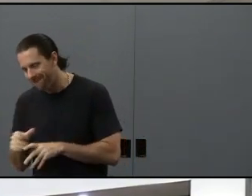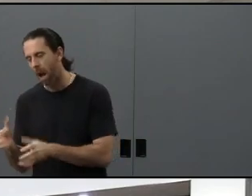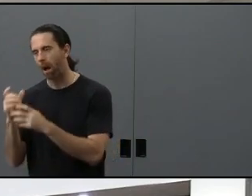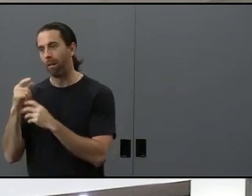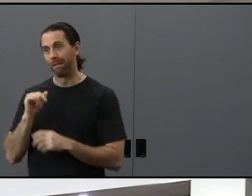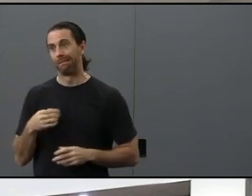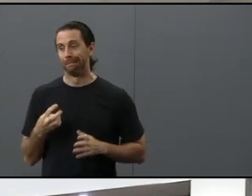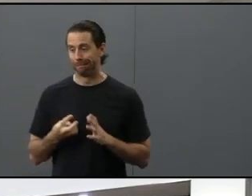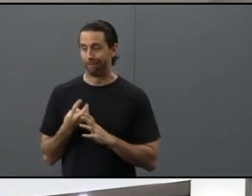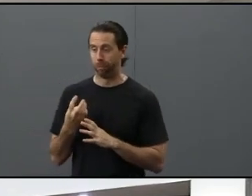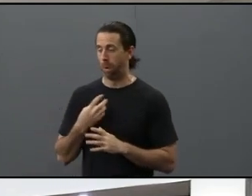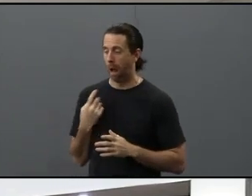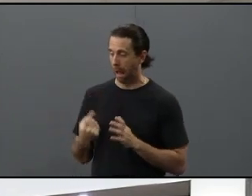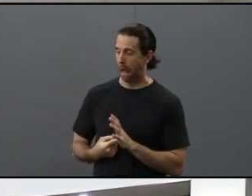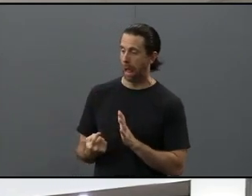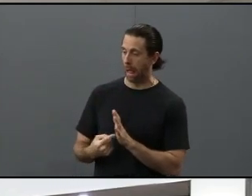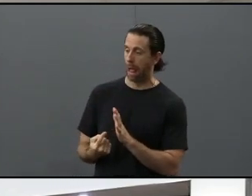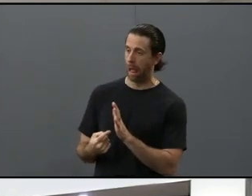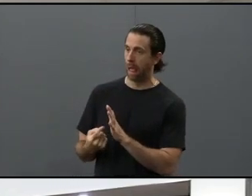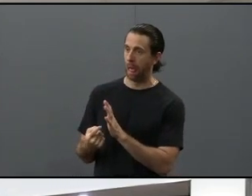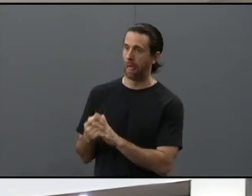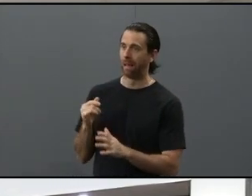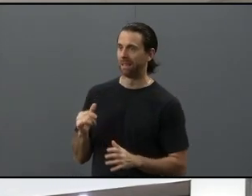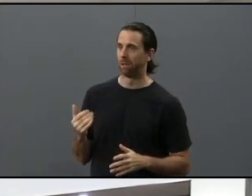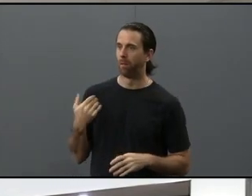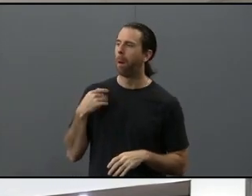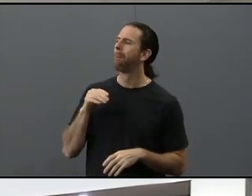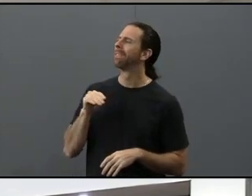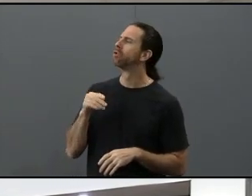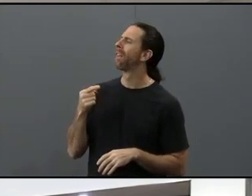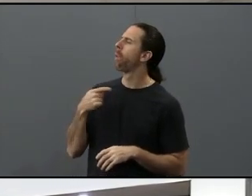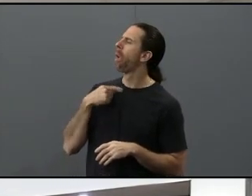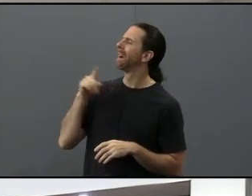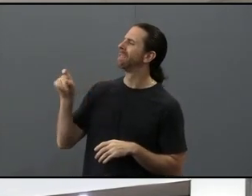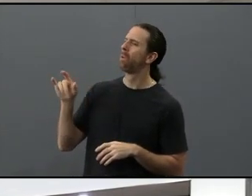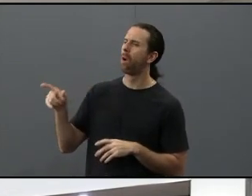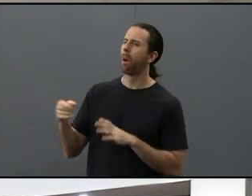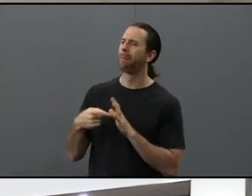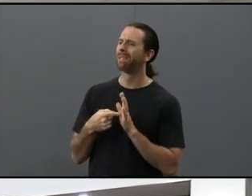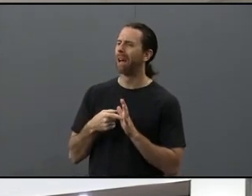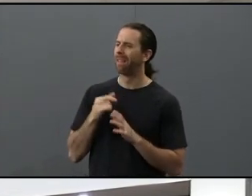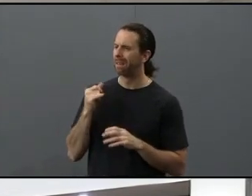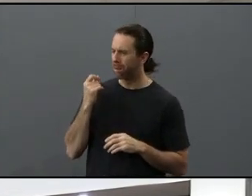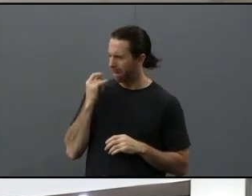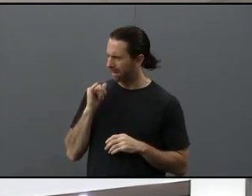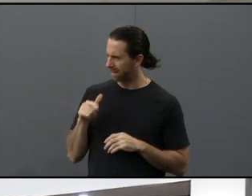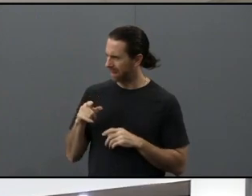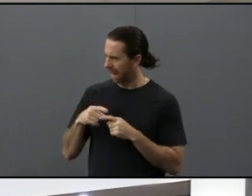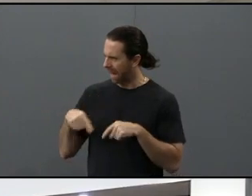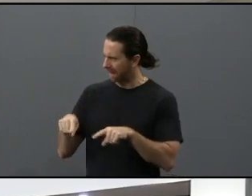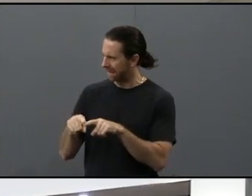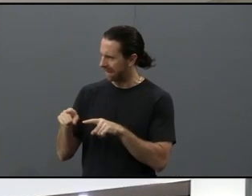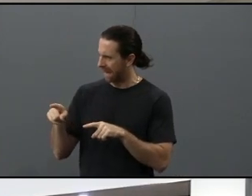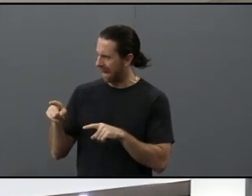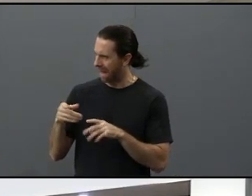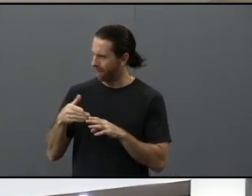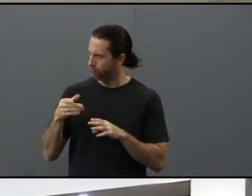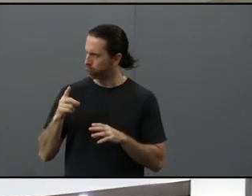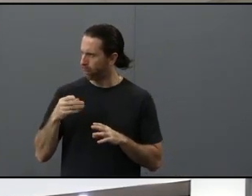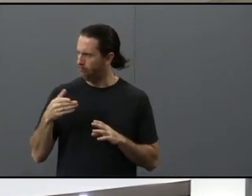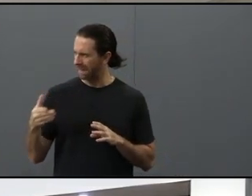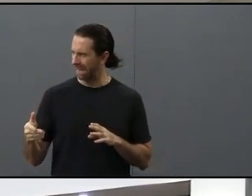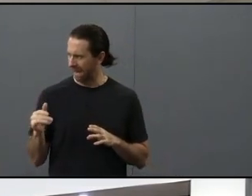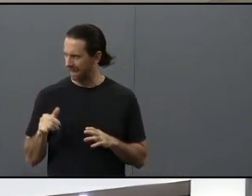si fois à vous à vous tous mais là j'uris la question justement pour Martine jandon qui représente si j'ai bien compris le quartier du boiser c'est